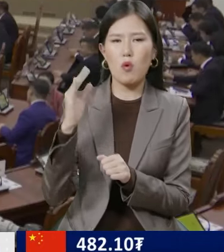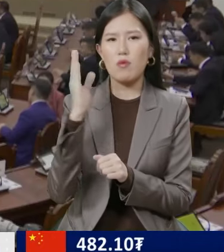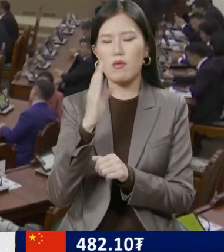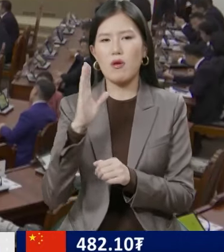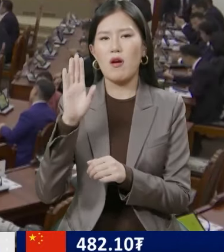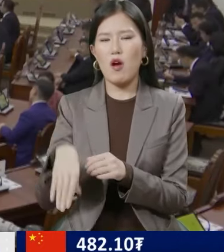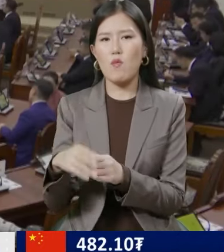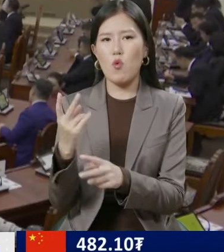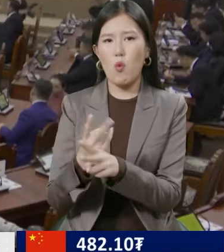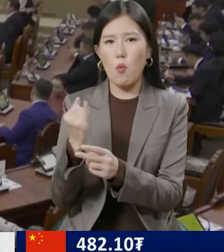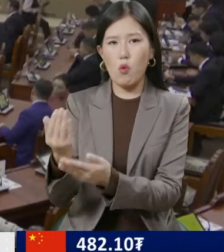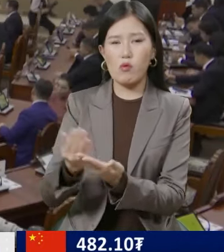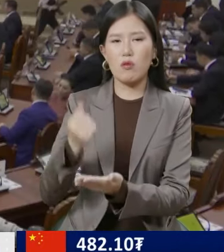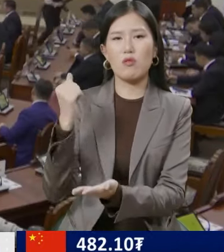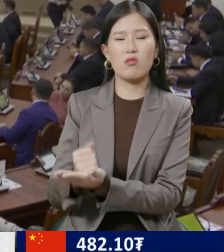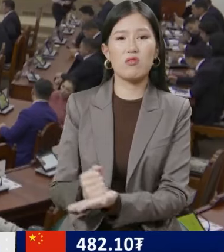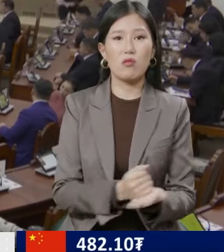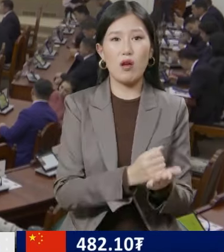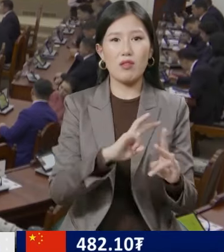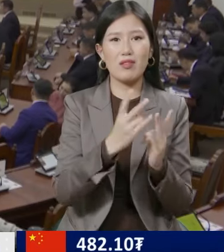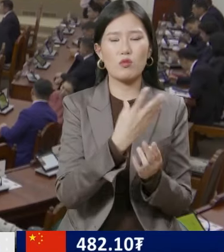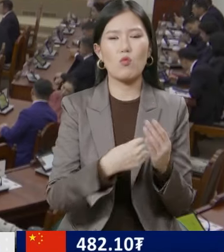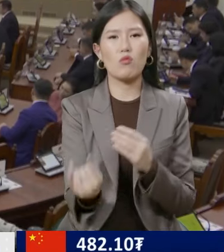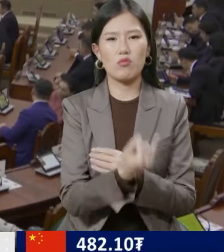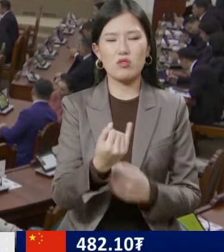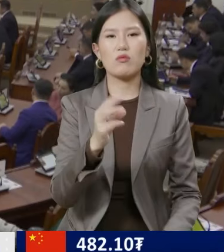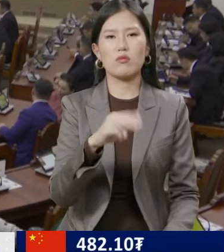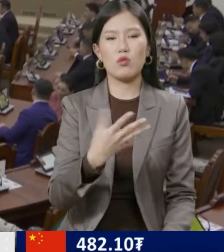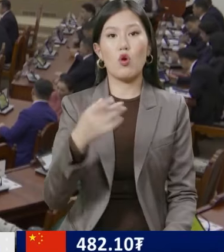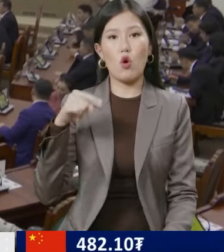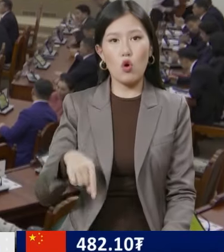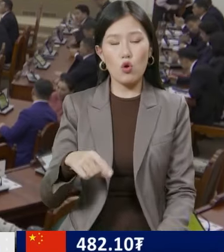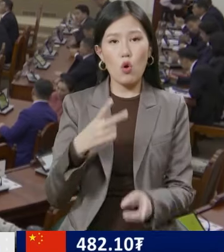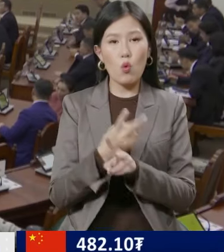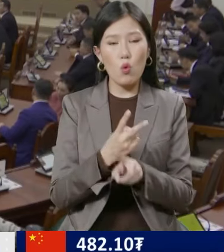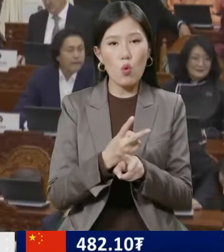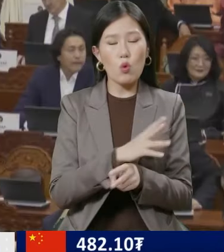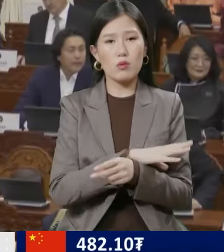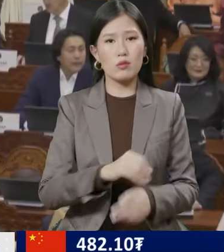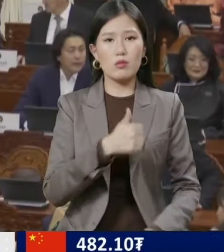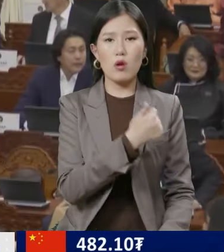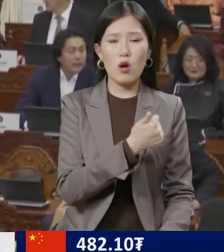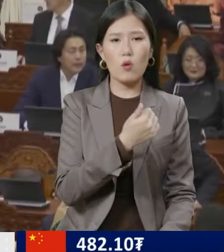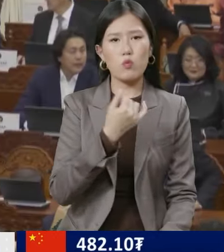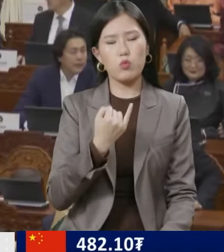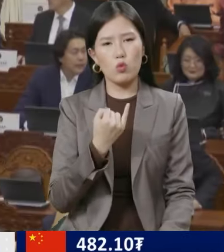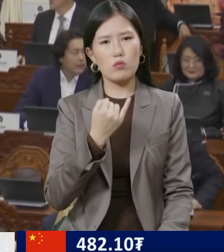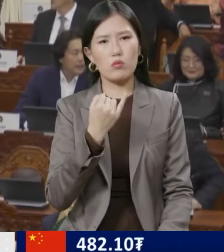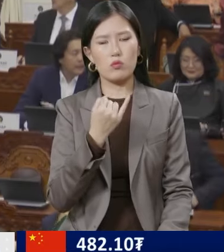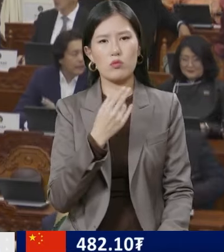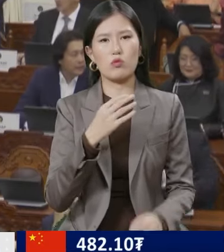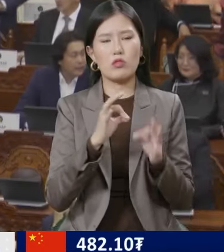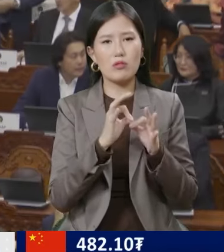тогтоовол тухайн улс орн яг л тийм шудраг бус нийгэм болж хүрнэ. Тэгэхээр бид өнөөгийн хууль тогтоомжууд ямар төвшөнд байгаа вэ гэдгийг нэг их нарийн